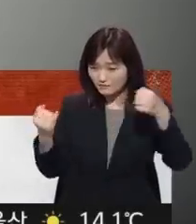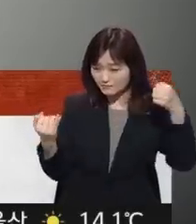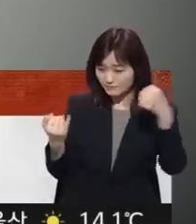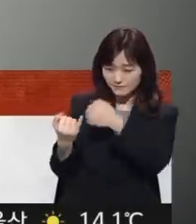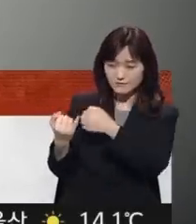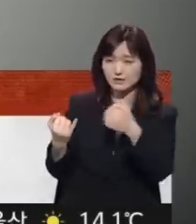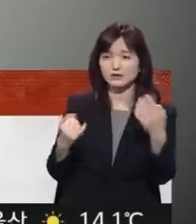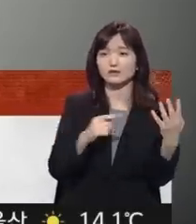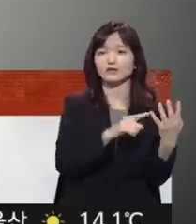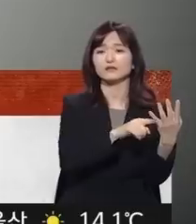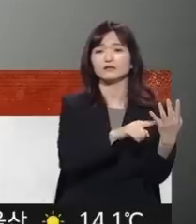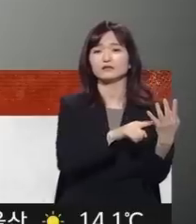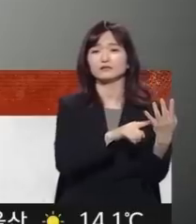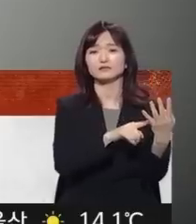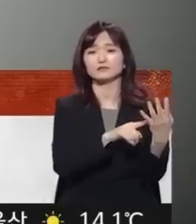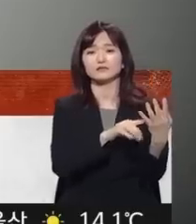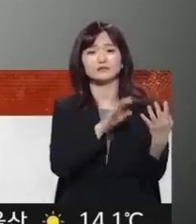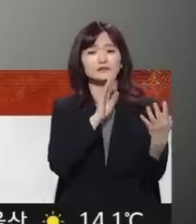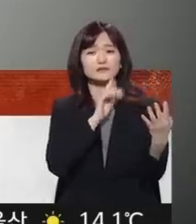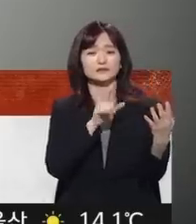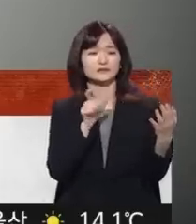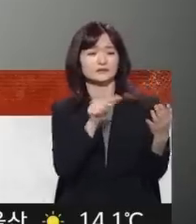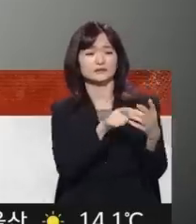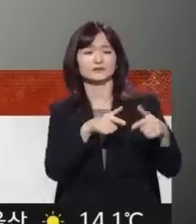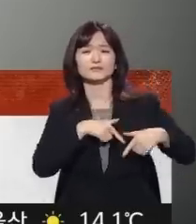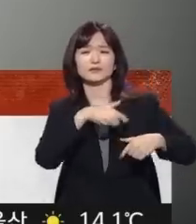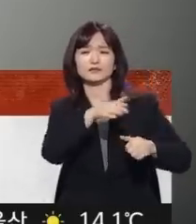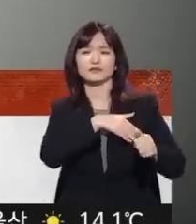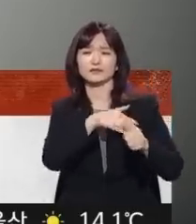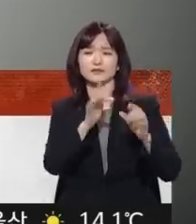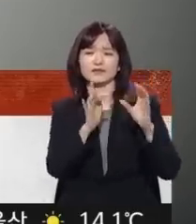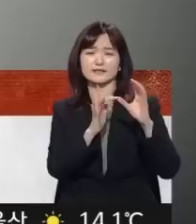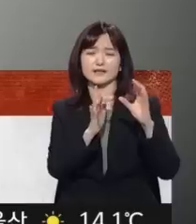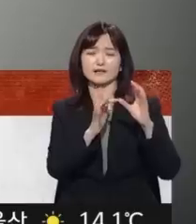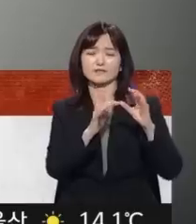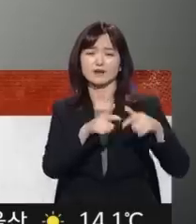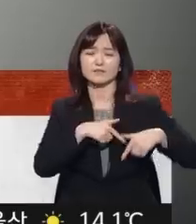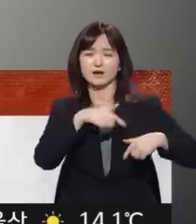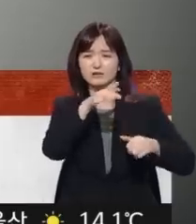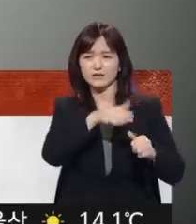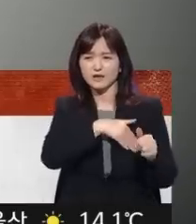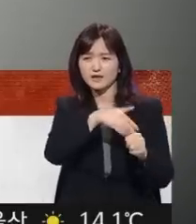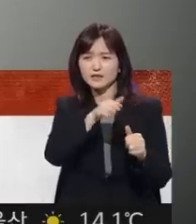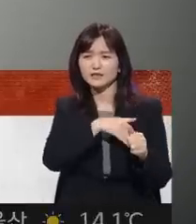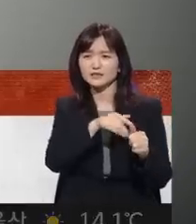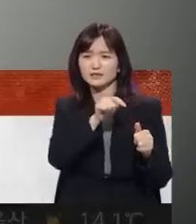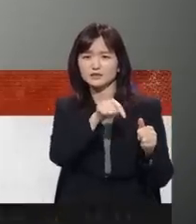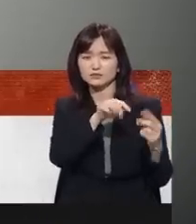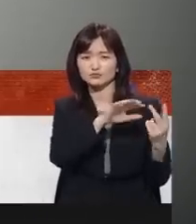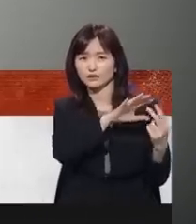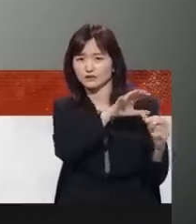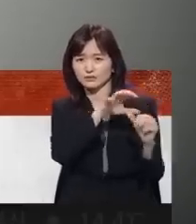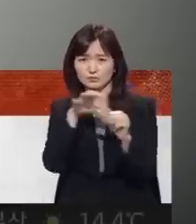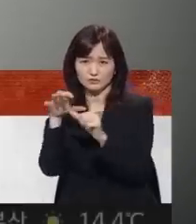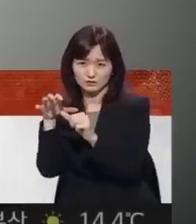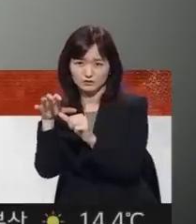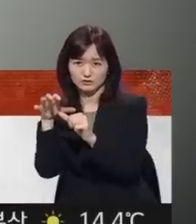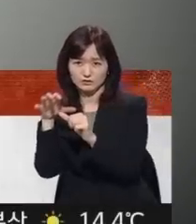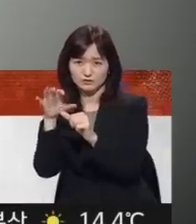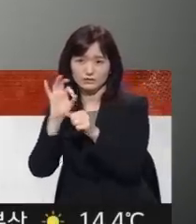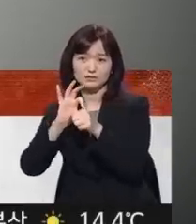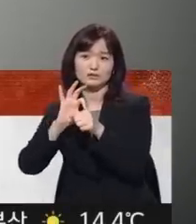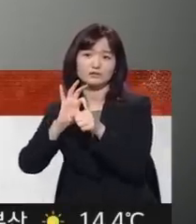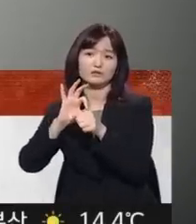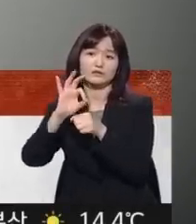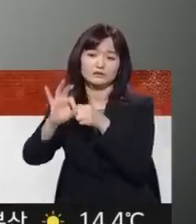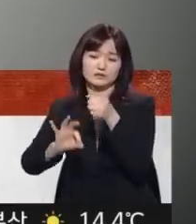저한테 뭐 사실적시 명예훼손? 뭐 사이버 명예훼손 이런 거를 무기를 삼아가지고 향후